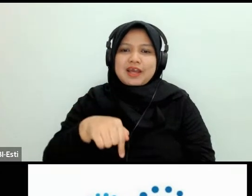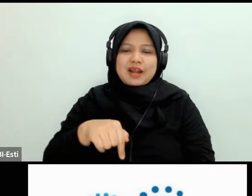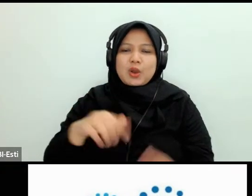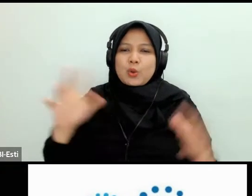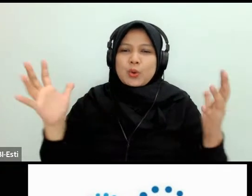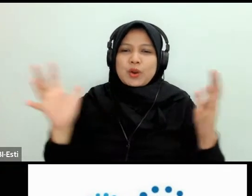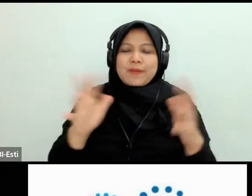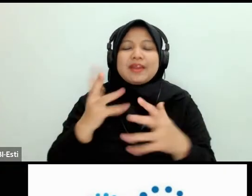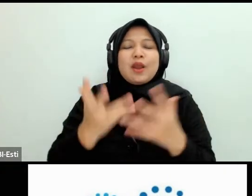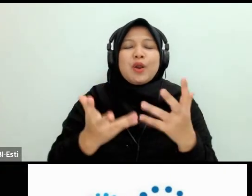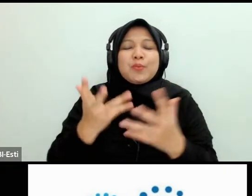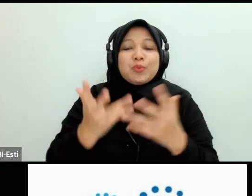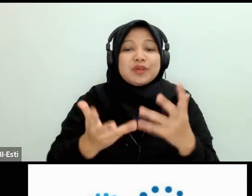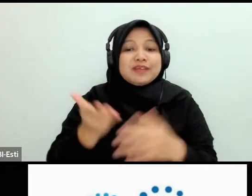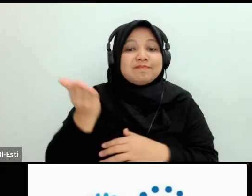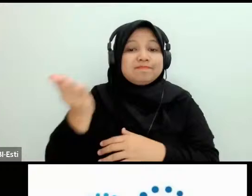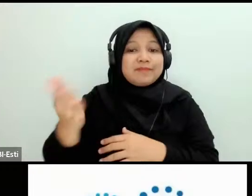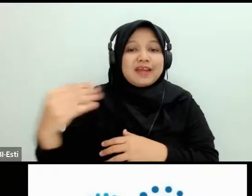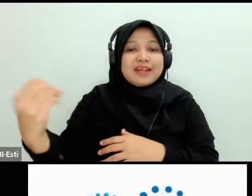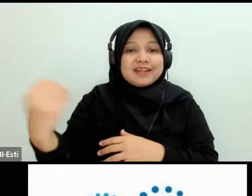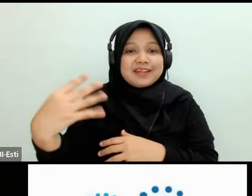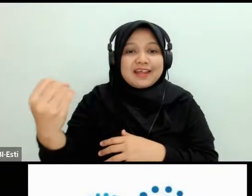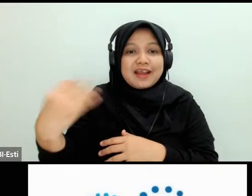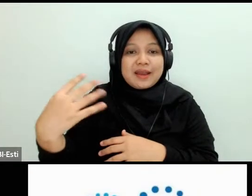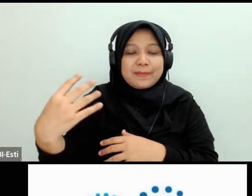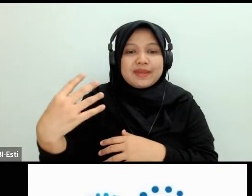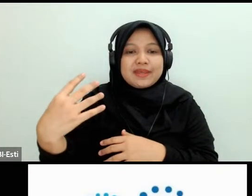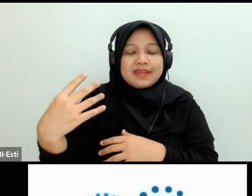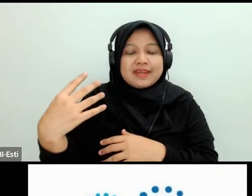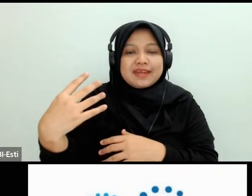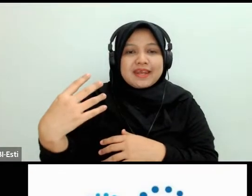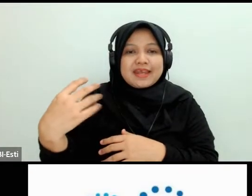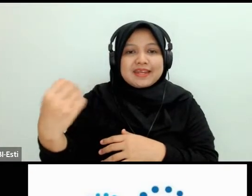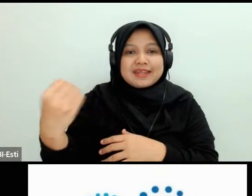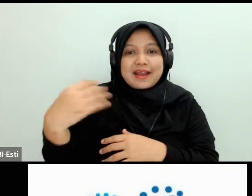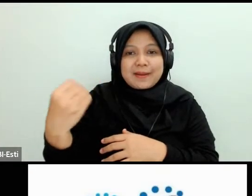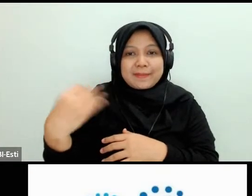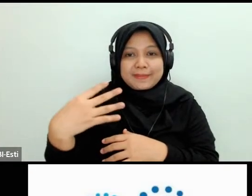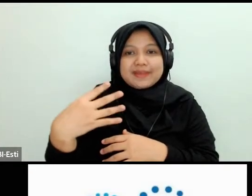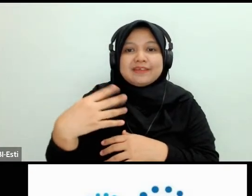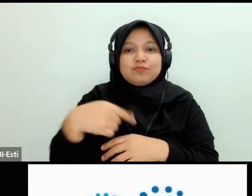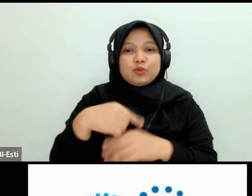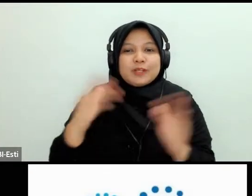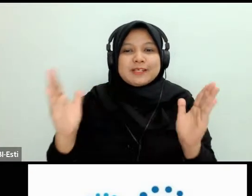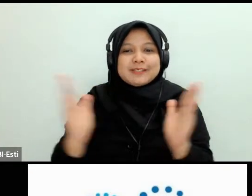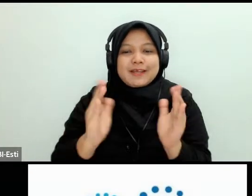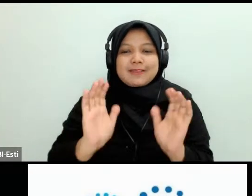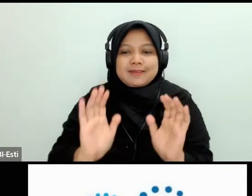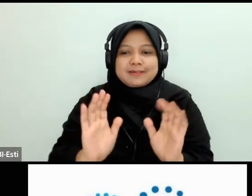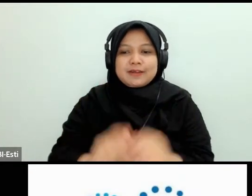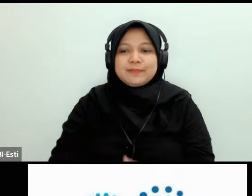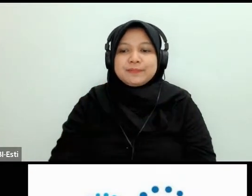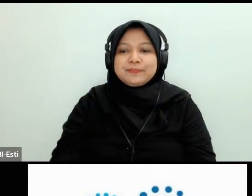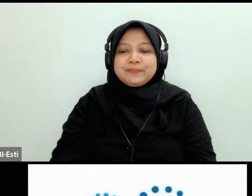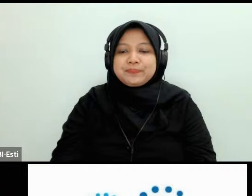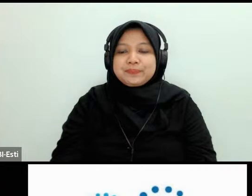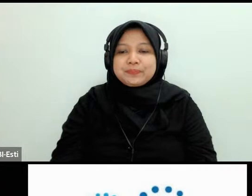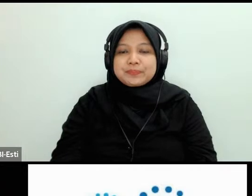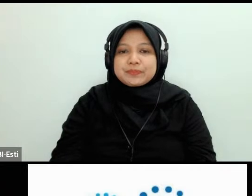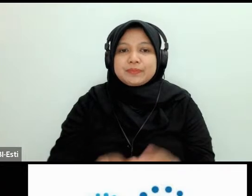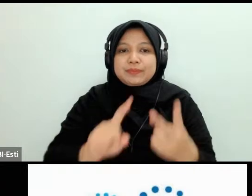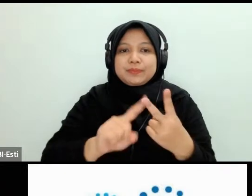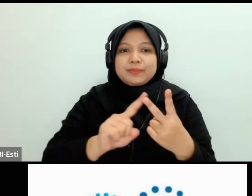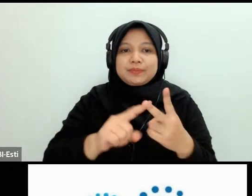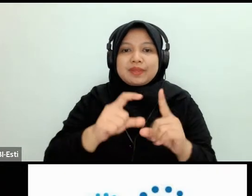dijawab Darto ditanggapi secara singkat nanti Oleh emas Kawaii Kemudian dari IG